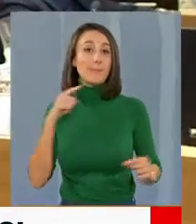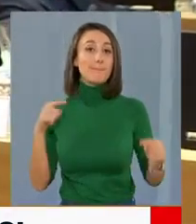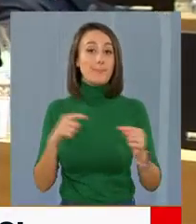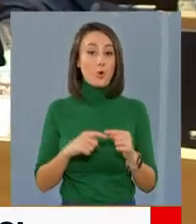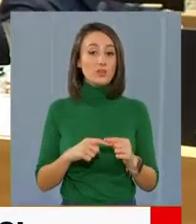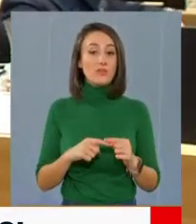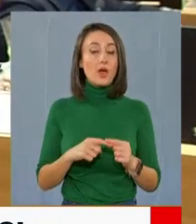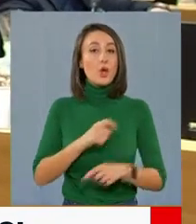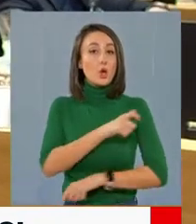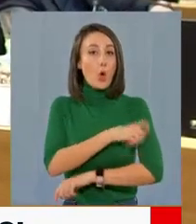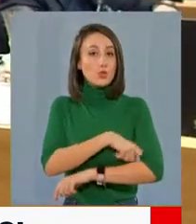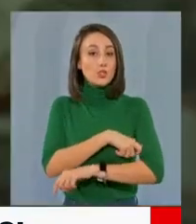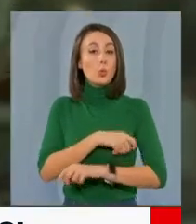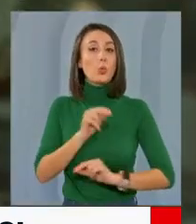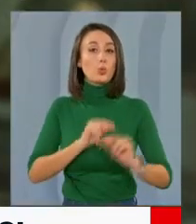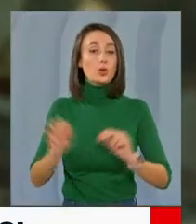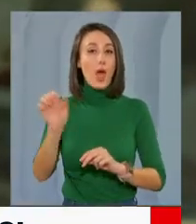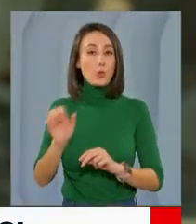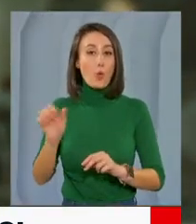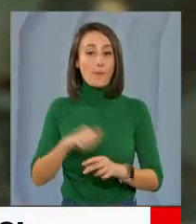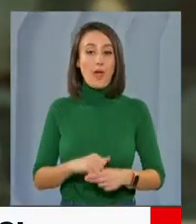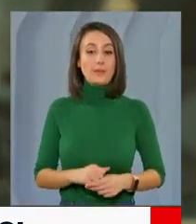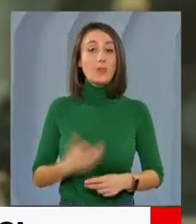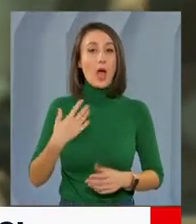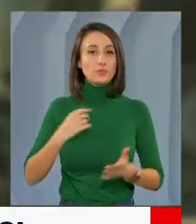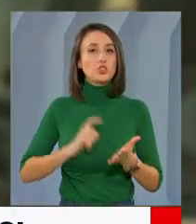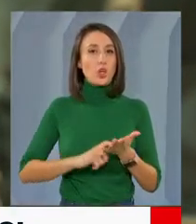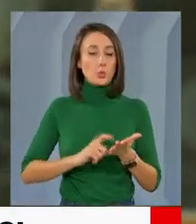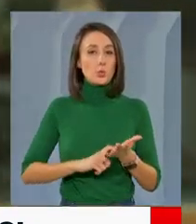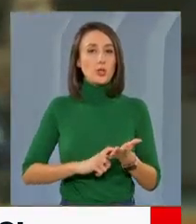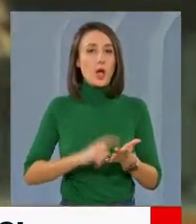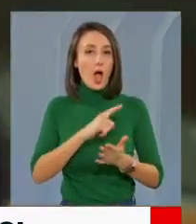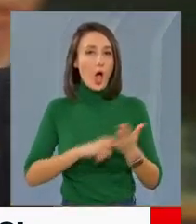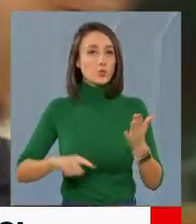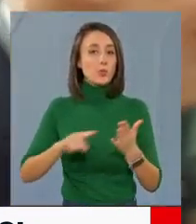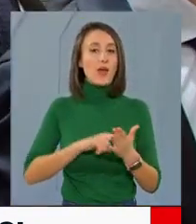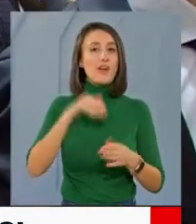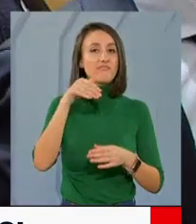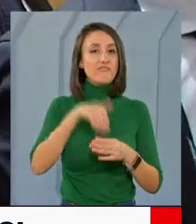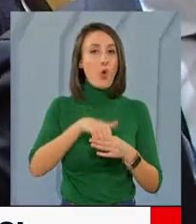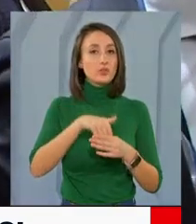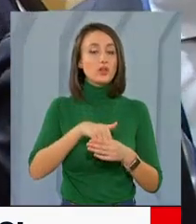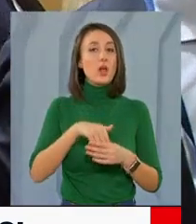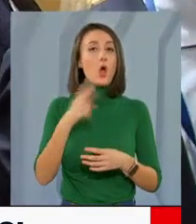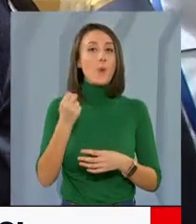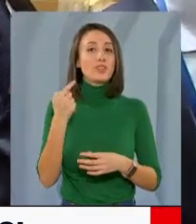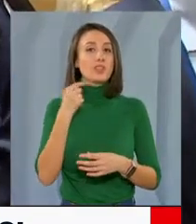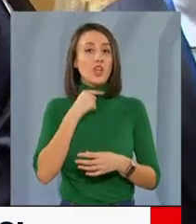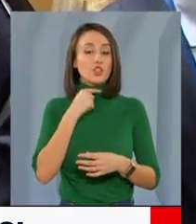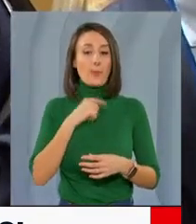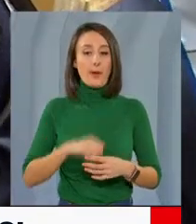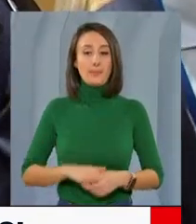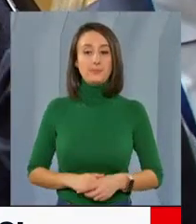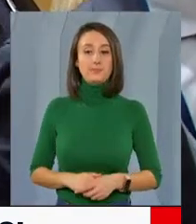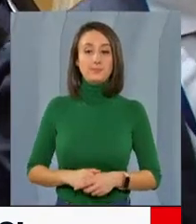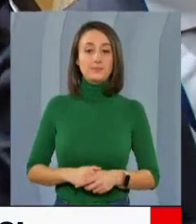împotriva Consiliului Uniunii Europene, prin care am cerut anularea acțiunii din